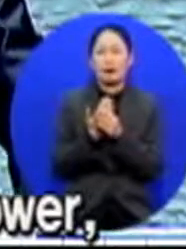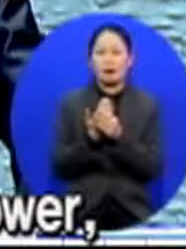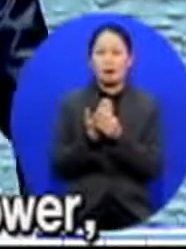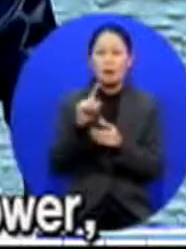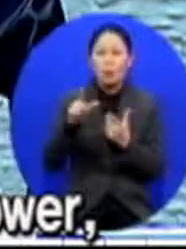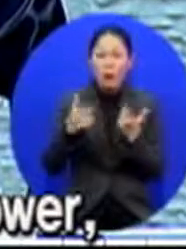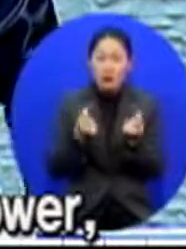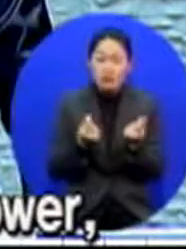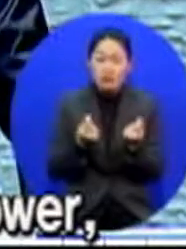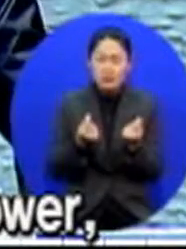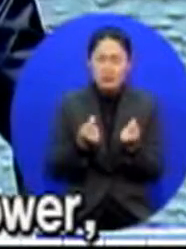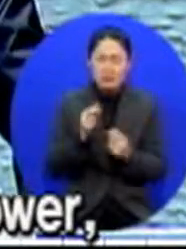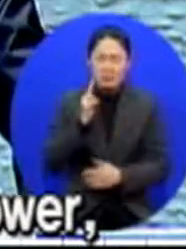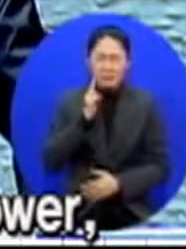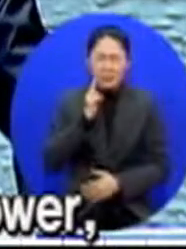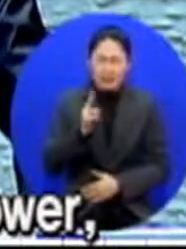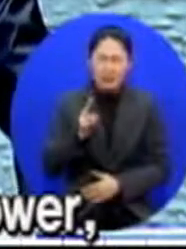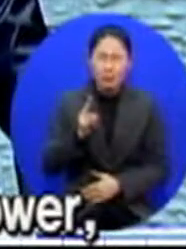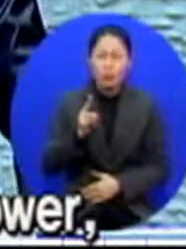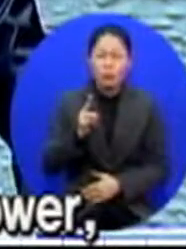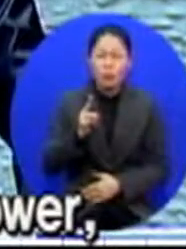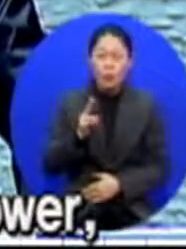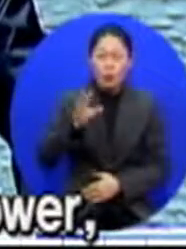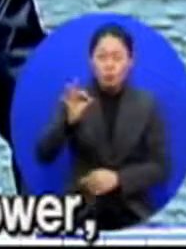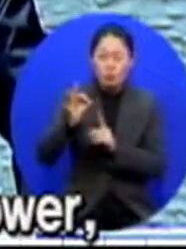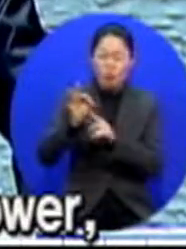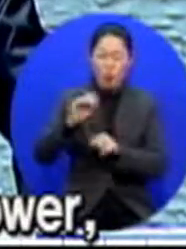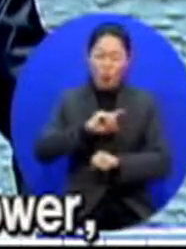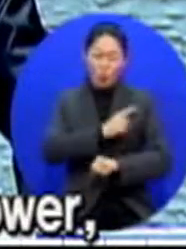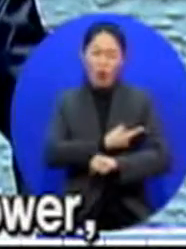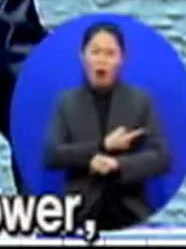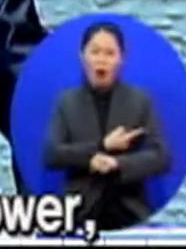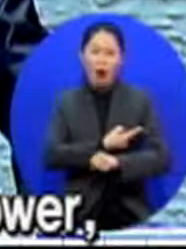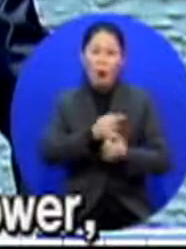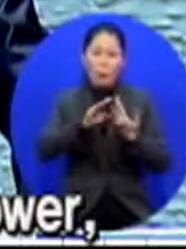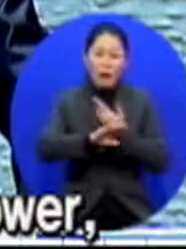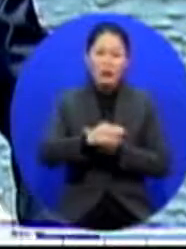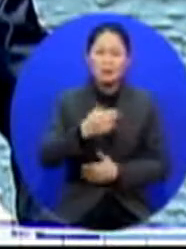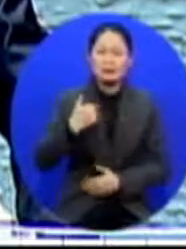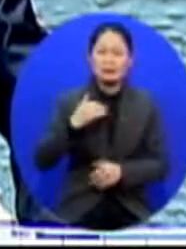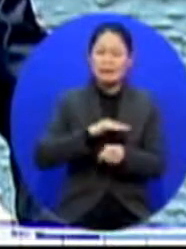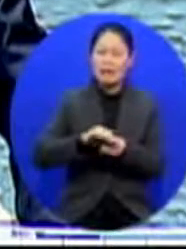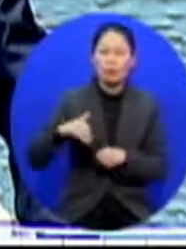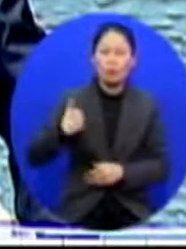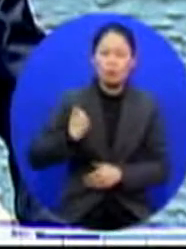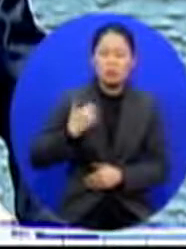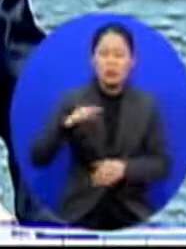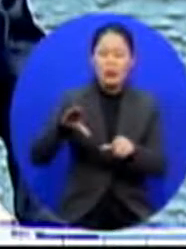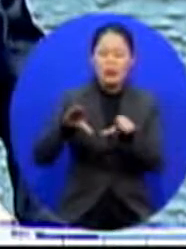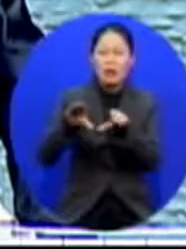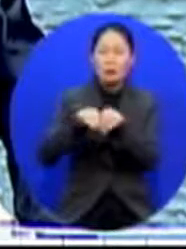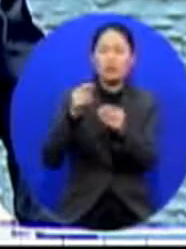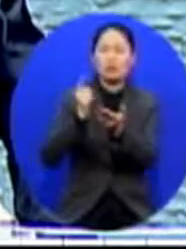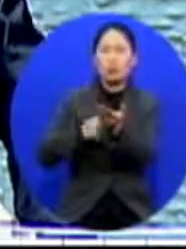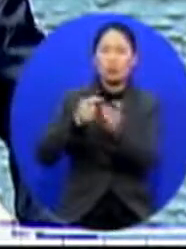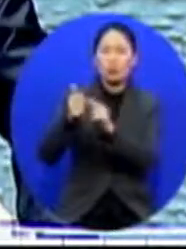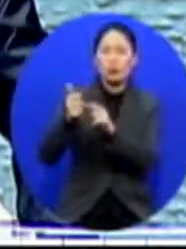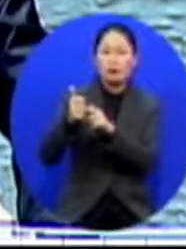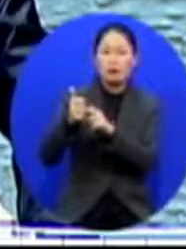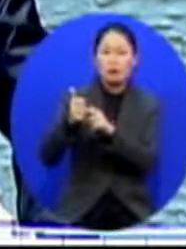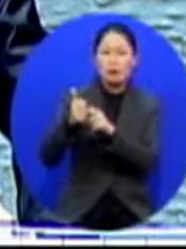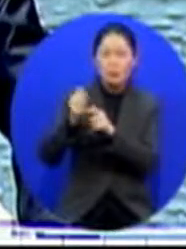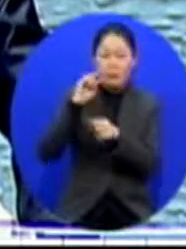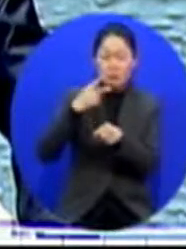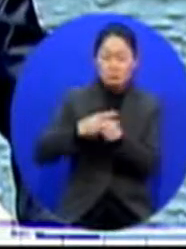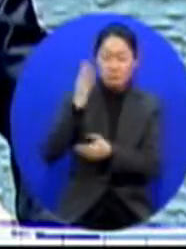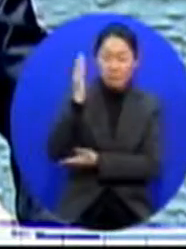그렇게 잔인하고 그리고 돈 권력 밖에 모르던 이 펠릭스가 사도 바울의 설교를 듣고 마음이